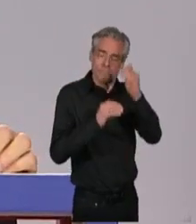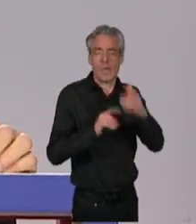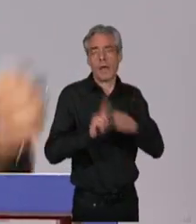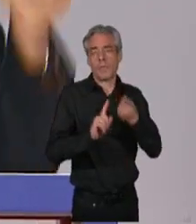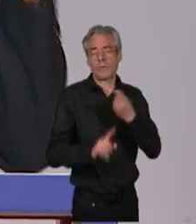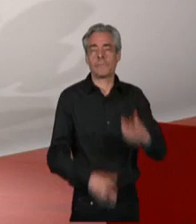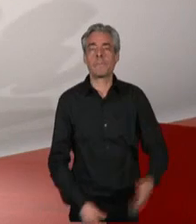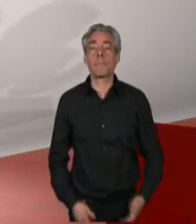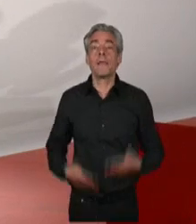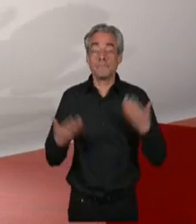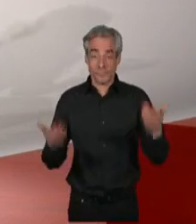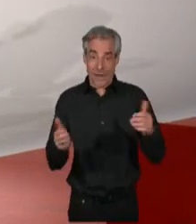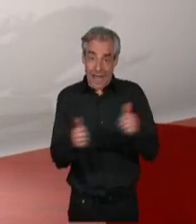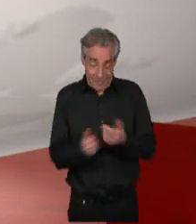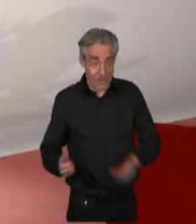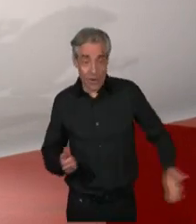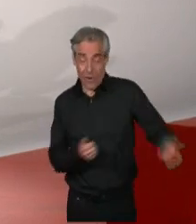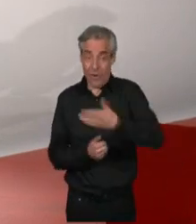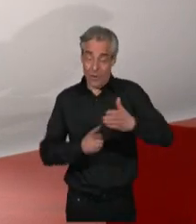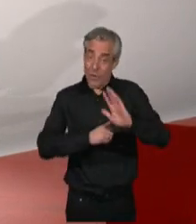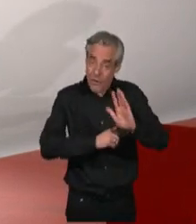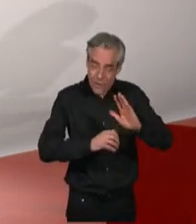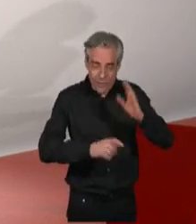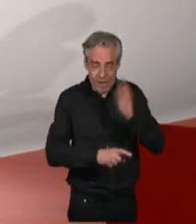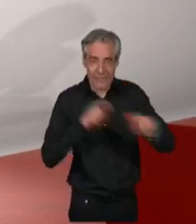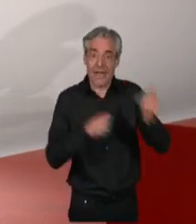attachés. Avec eux, je porterai